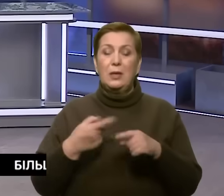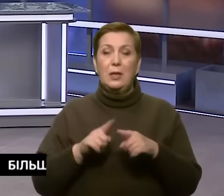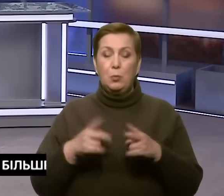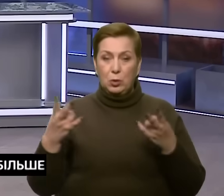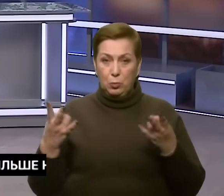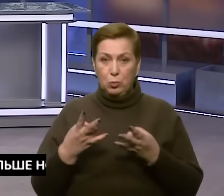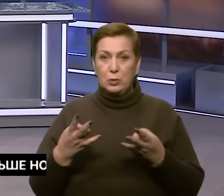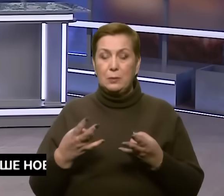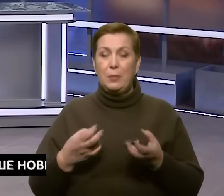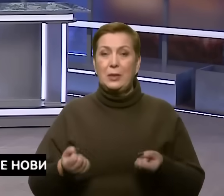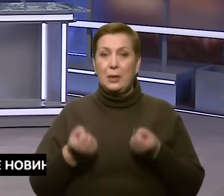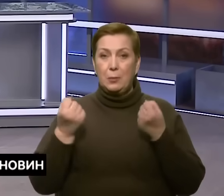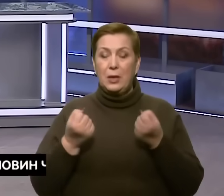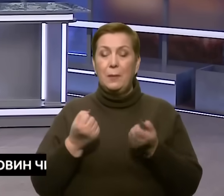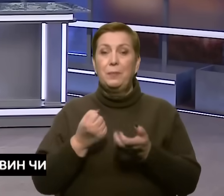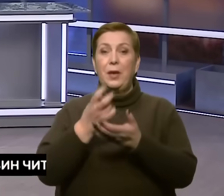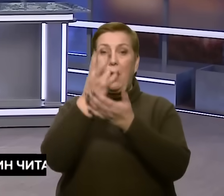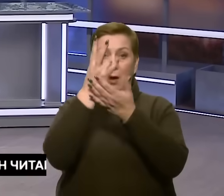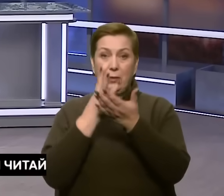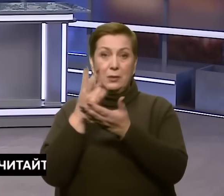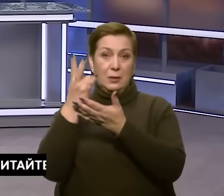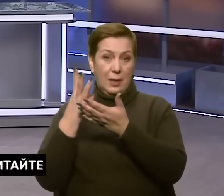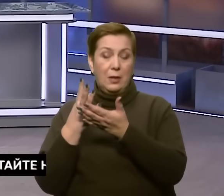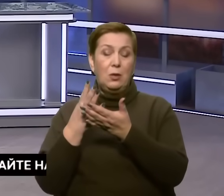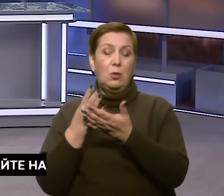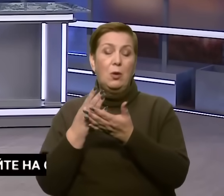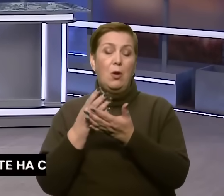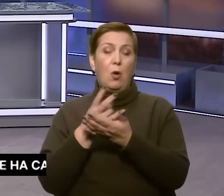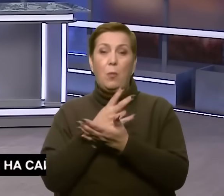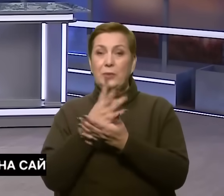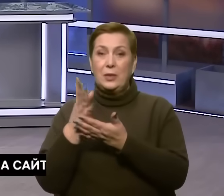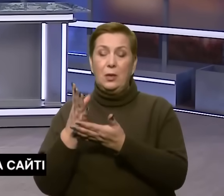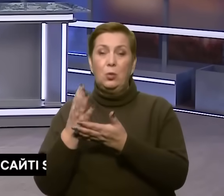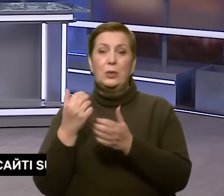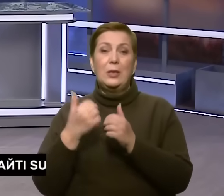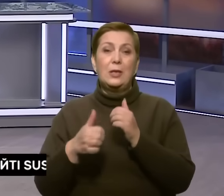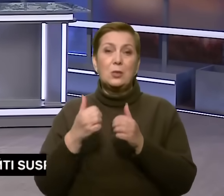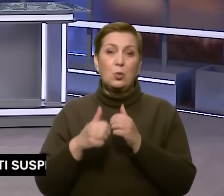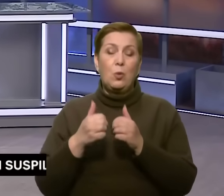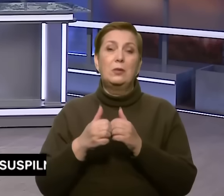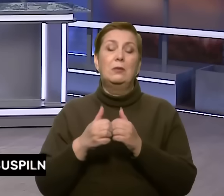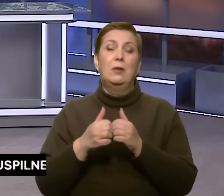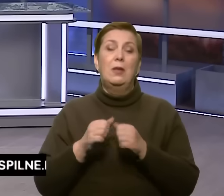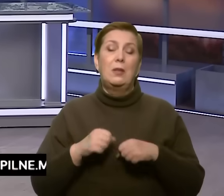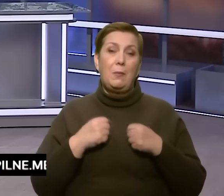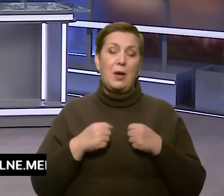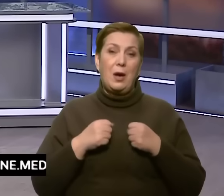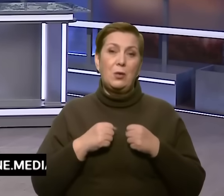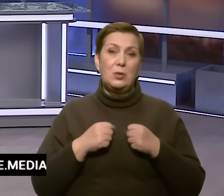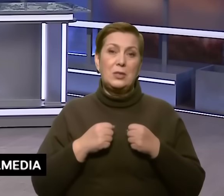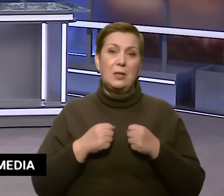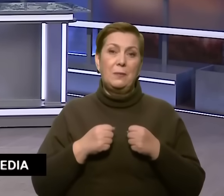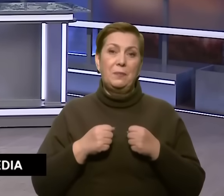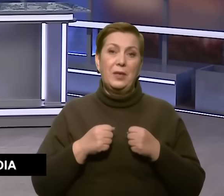вони намагаються компенсувати і обстрілюють найбільш потужно зараз Херсон. Намагаються також